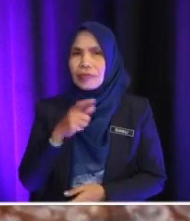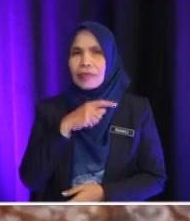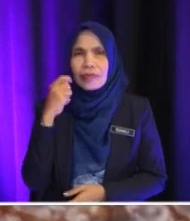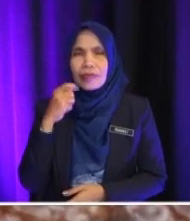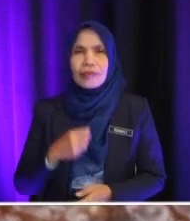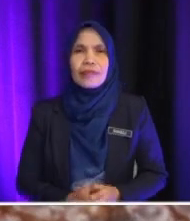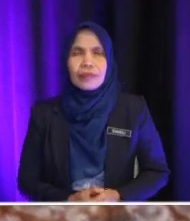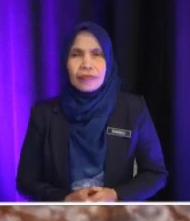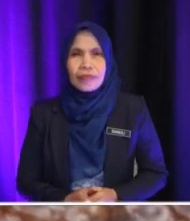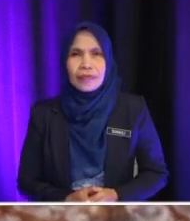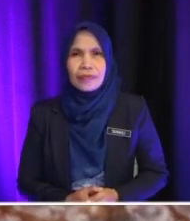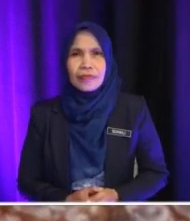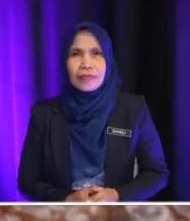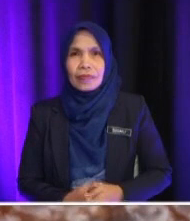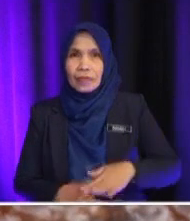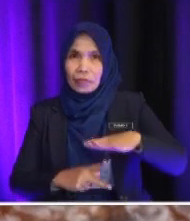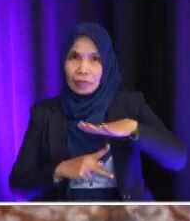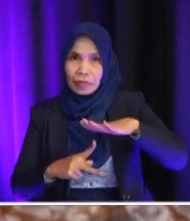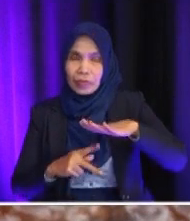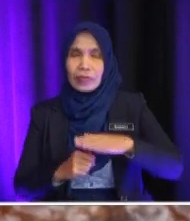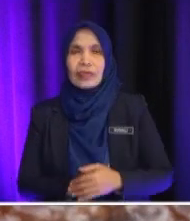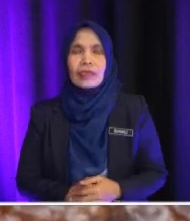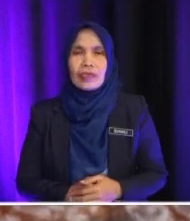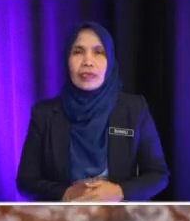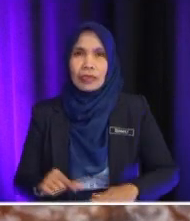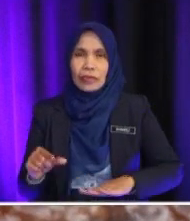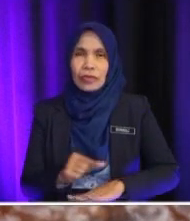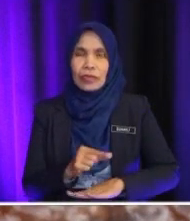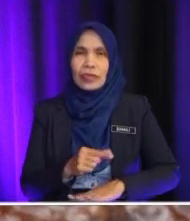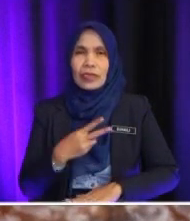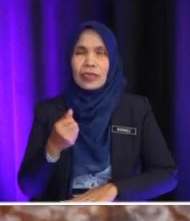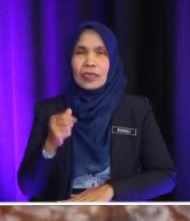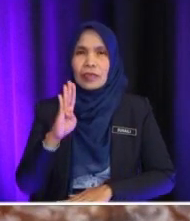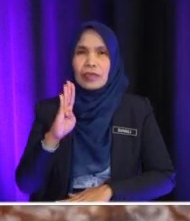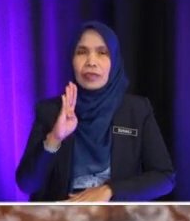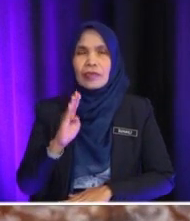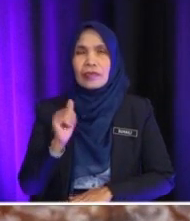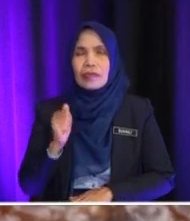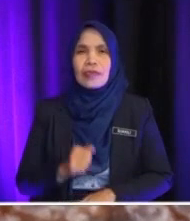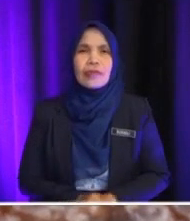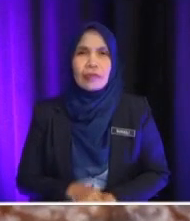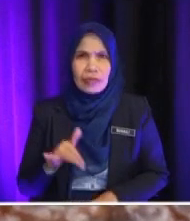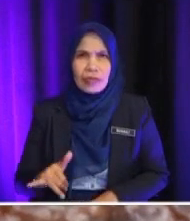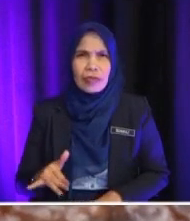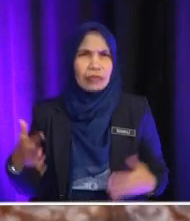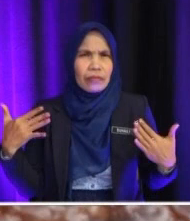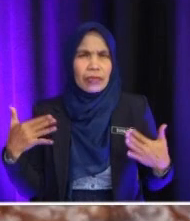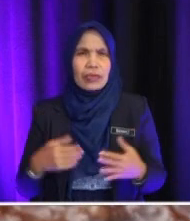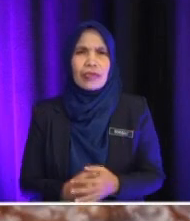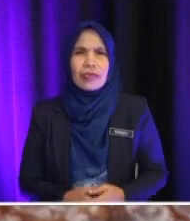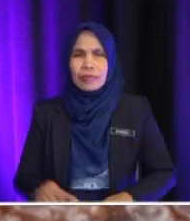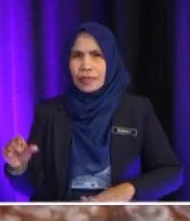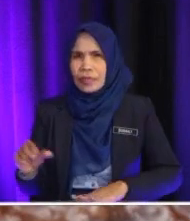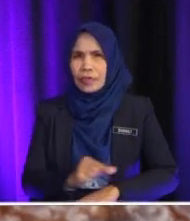menggunakan udara yang panas dan kering di sekelilingnya. Contohnya, okey, menggunakan arang atau